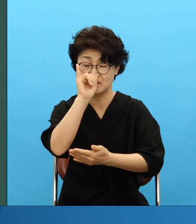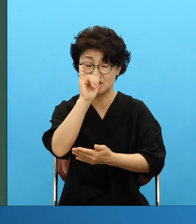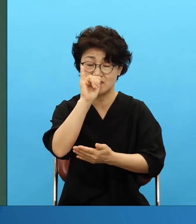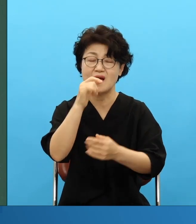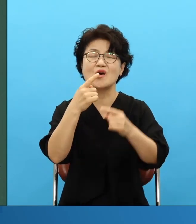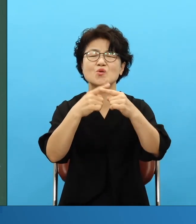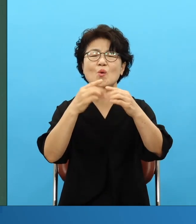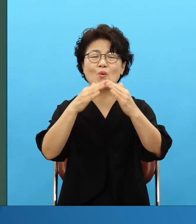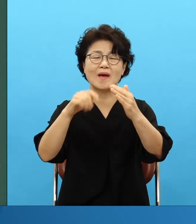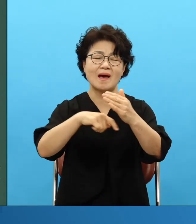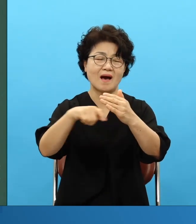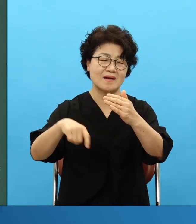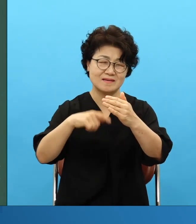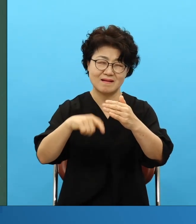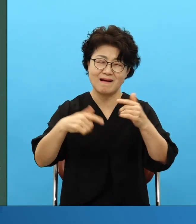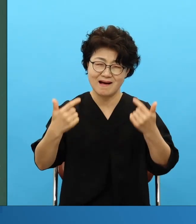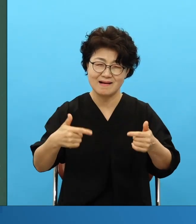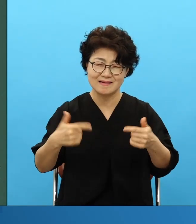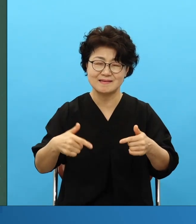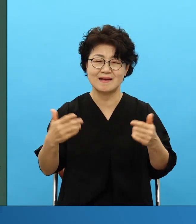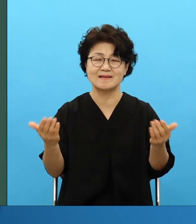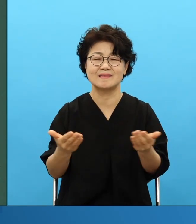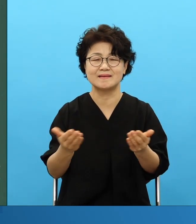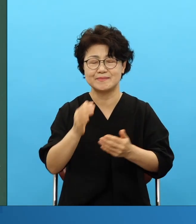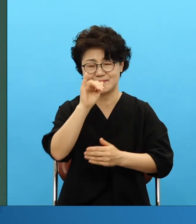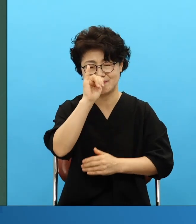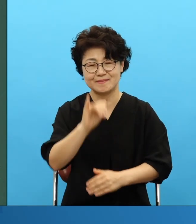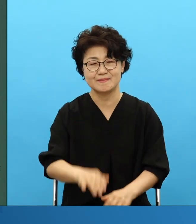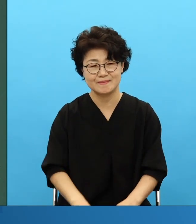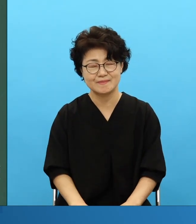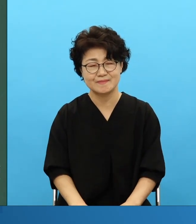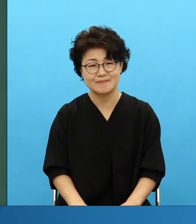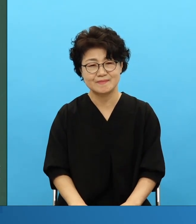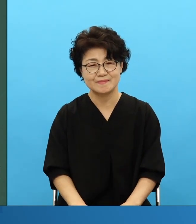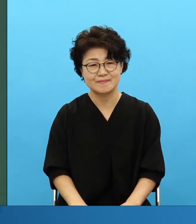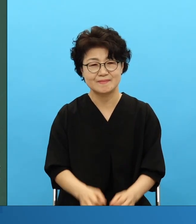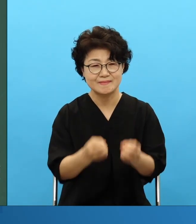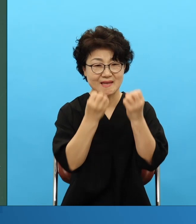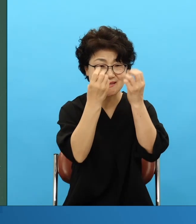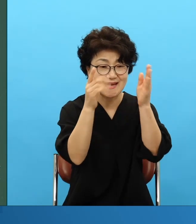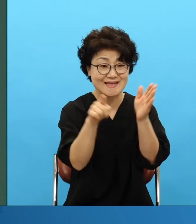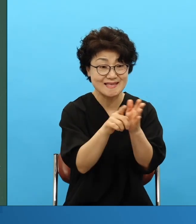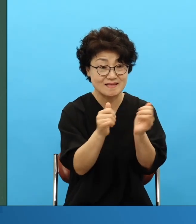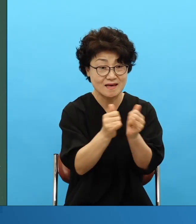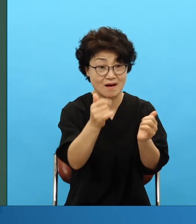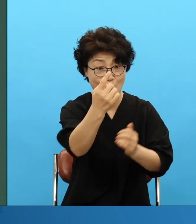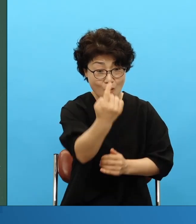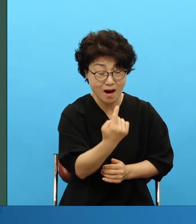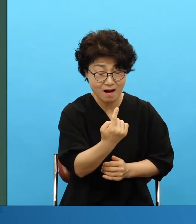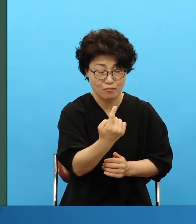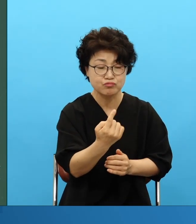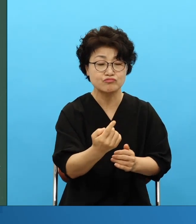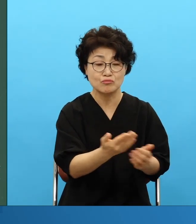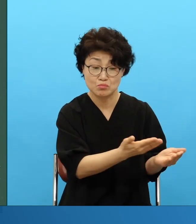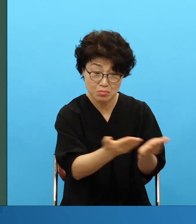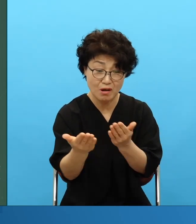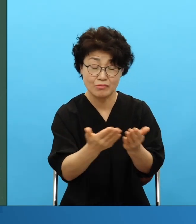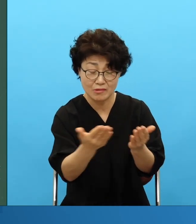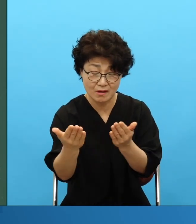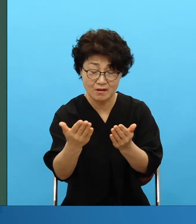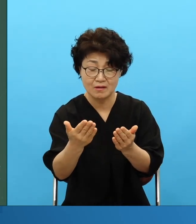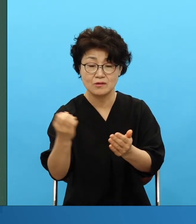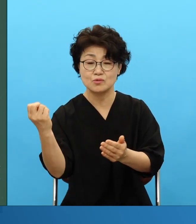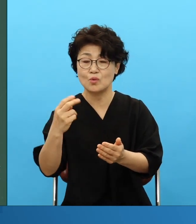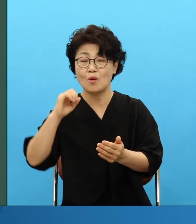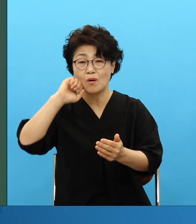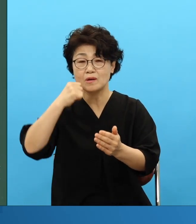You got to guide people. That's how we live on Sunday. That's how we go to church. 새신자 오면 또 우리가 안내도 하고 어려운 사람 있으면 도와주기도 하고 해야 되잖아요. When a